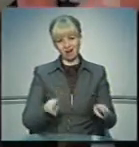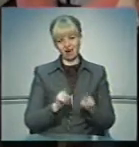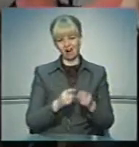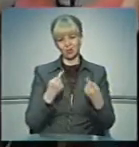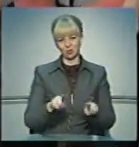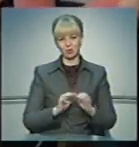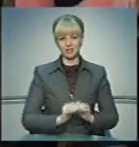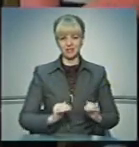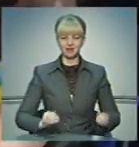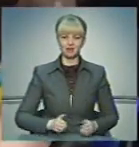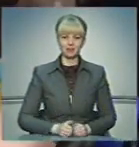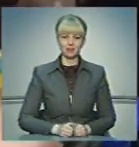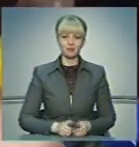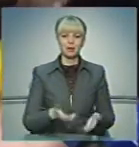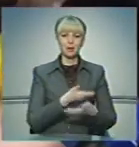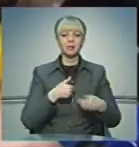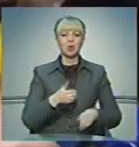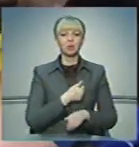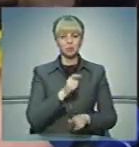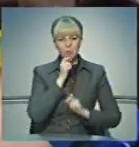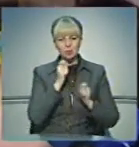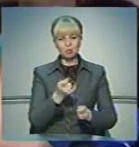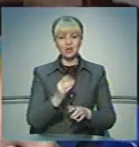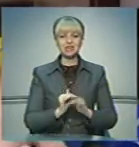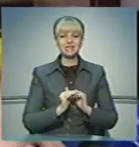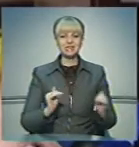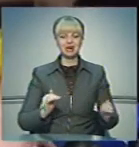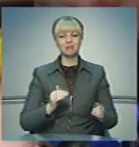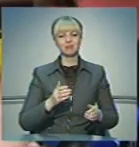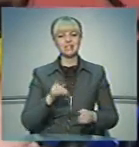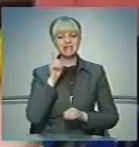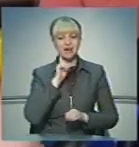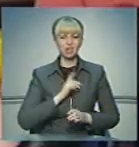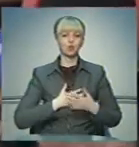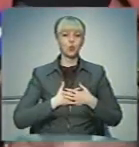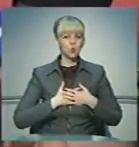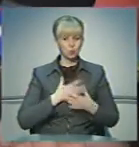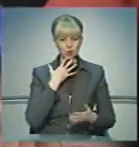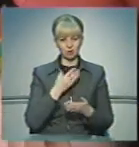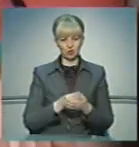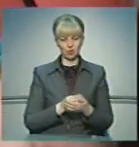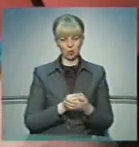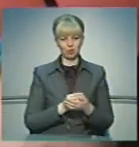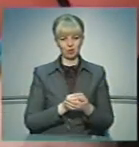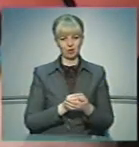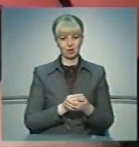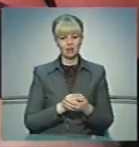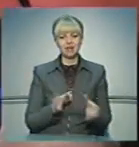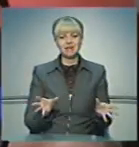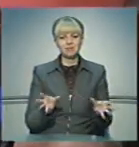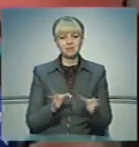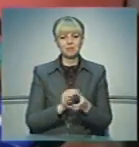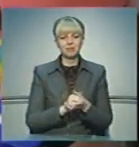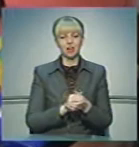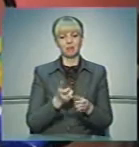решта дітей. Ми хочемо подарувати діткам затишок, любов свою і зріднити